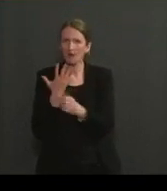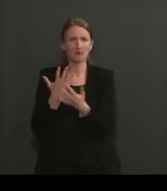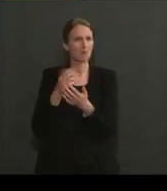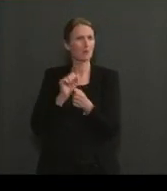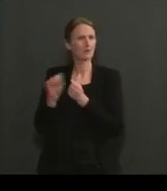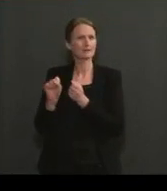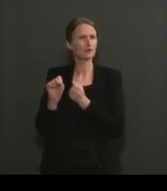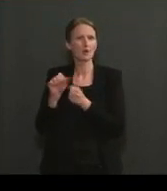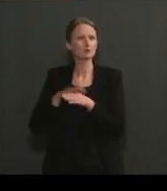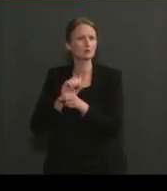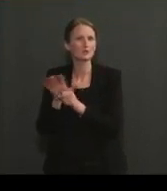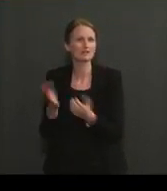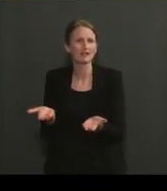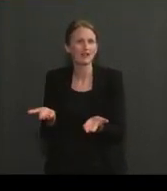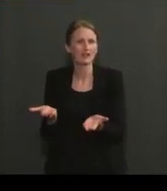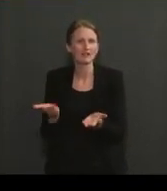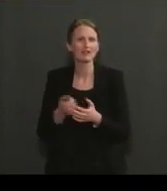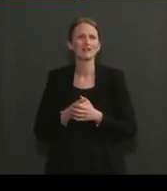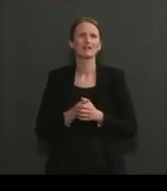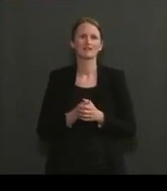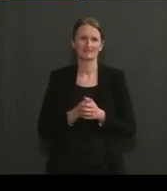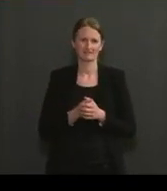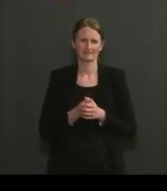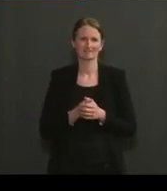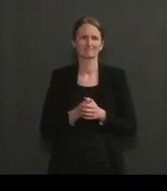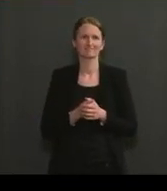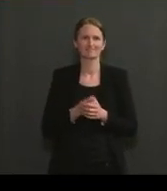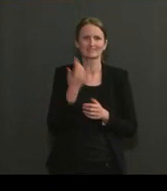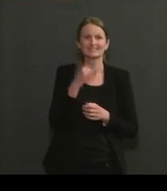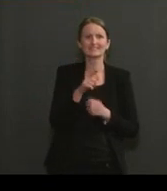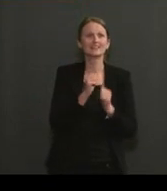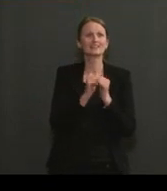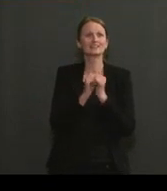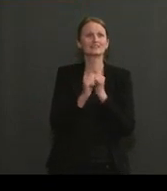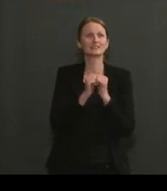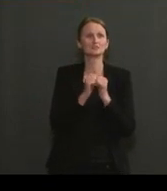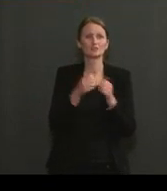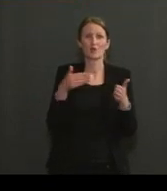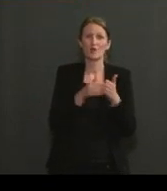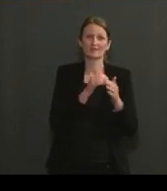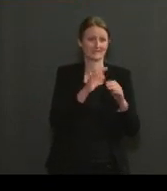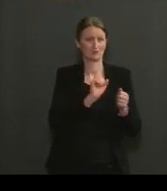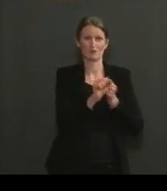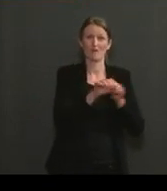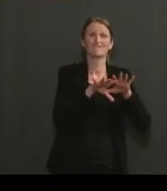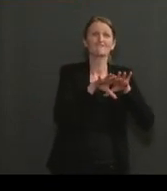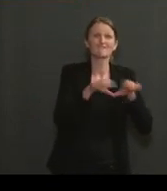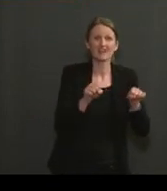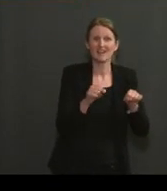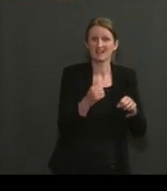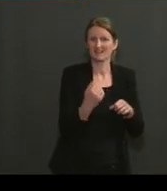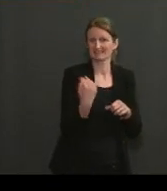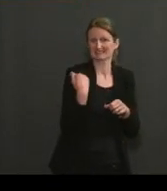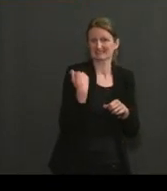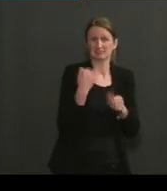ne pas dire pas de sens du tout, concernant une infection présente, concernant un doute, une crainte quant au